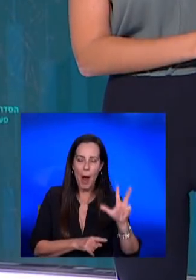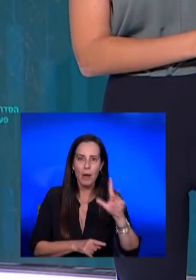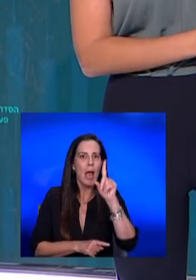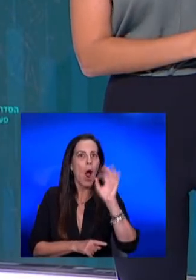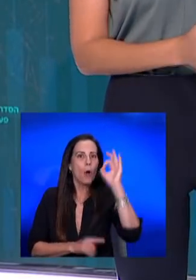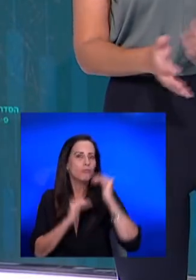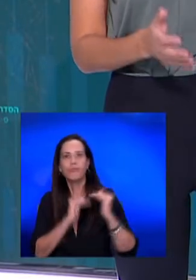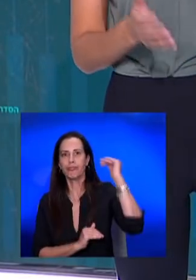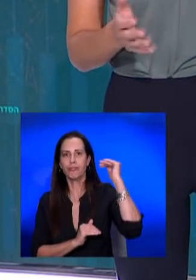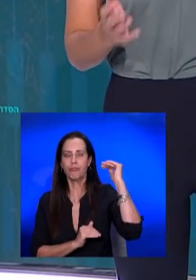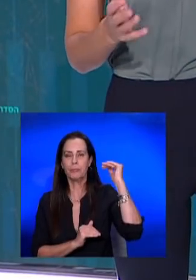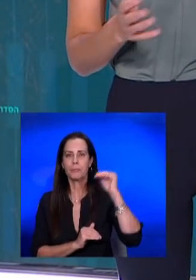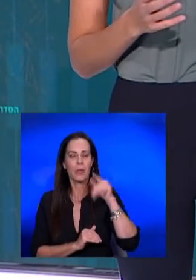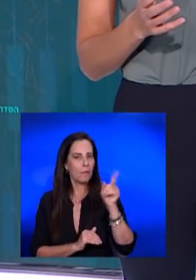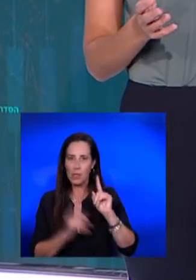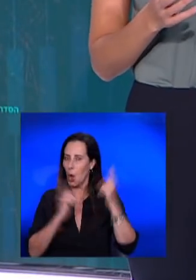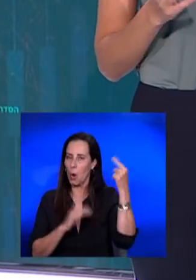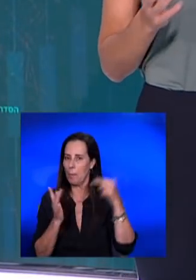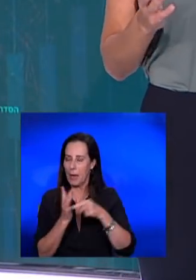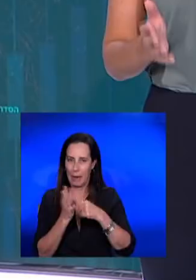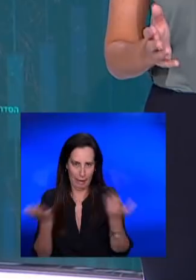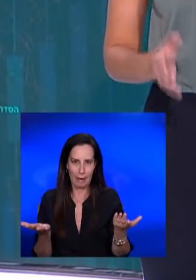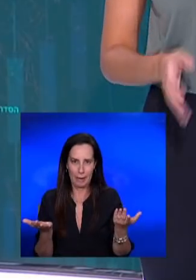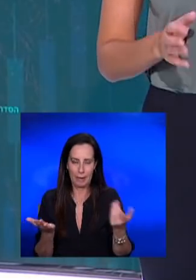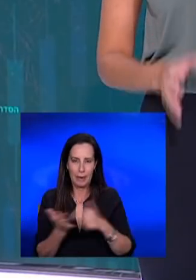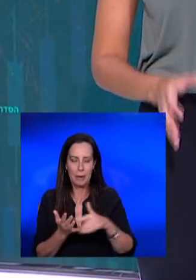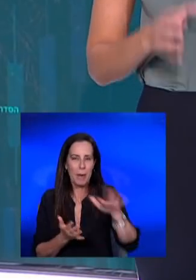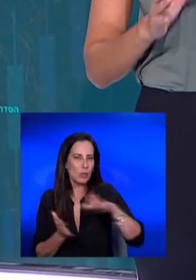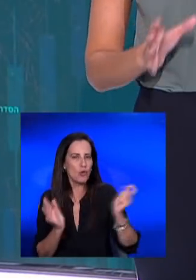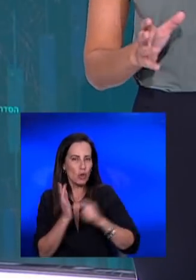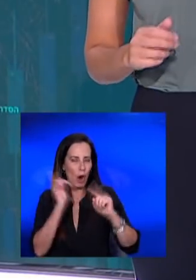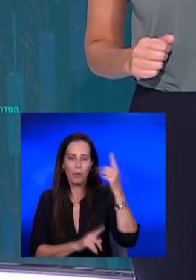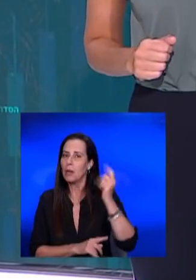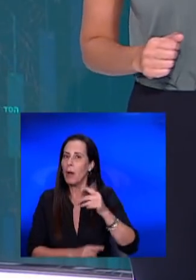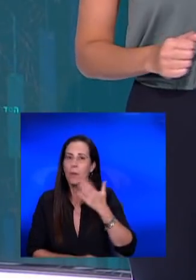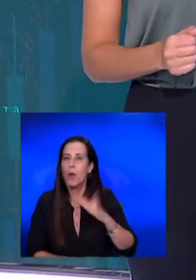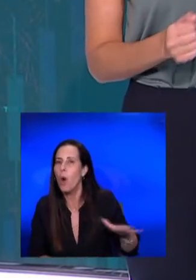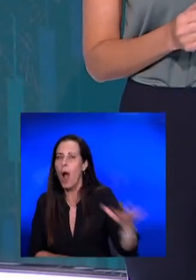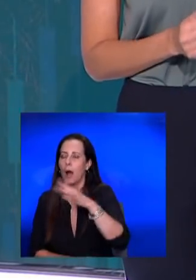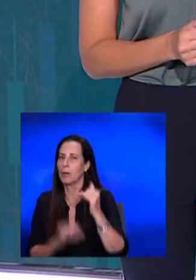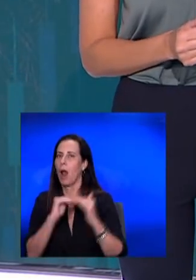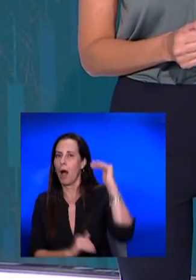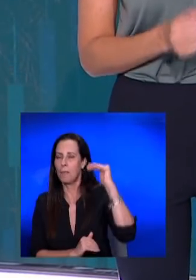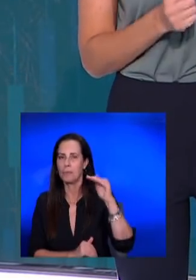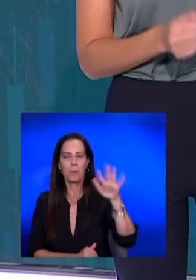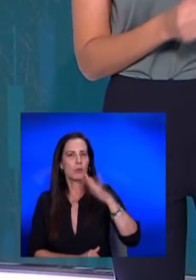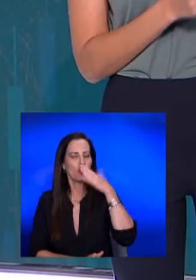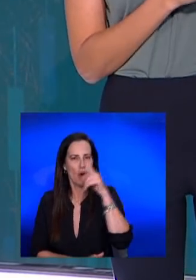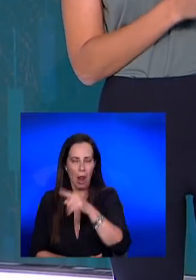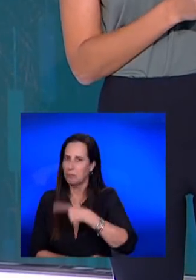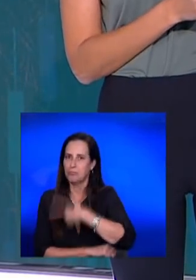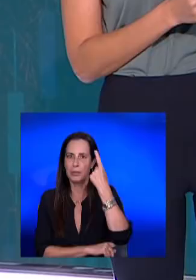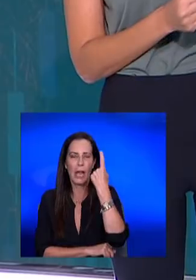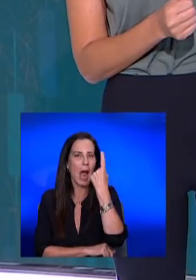באחוז שלם. וזה לא קרה רק במה שנחשב אזורי ביקוש, אלא כמעט בכל הארץ. במחוז ירושלים הם קפצו